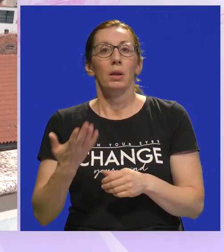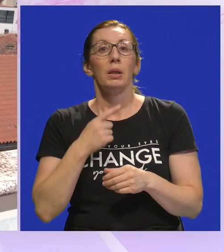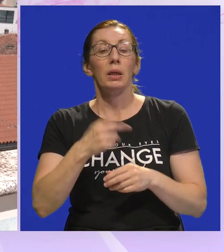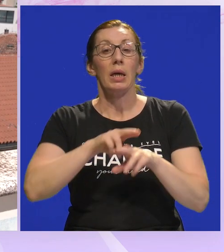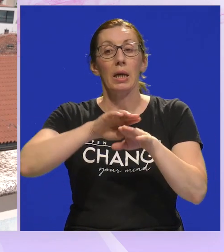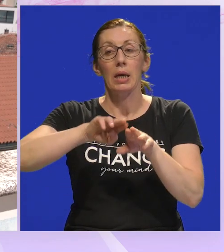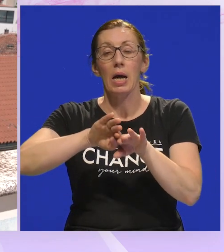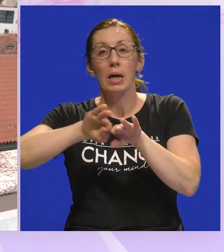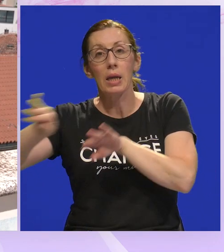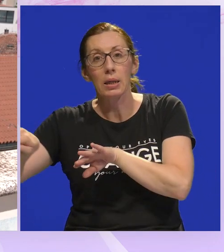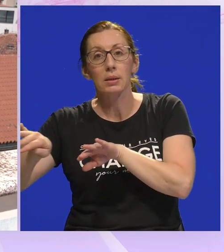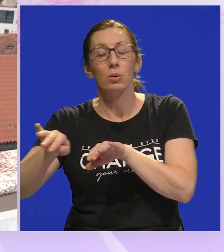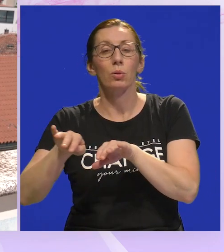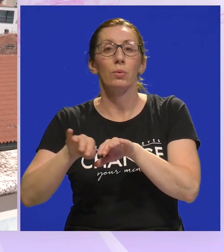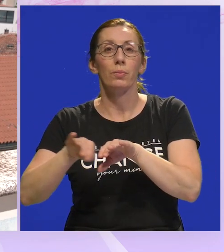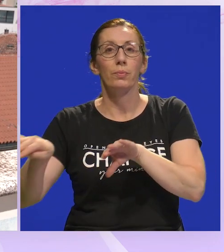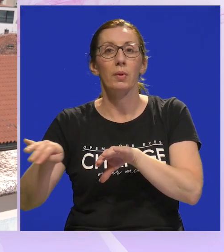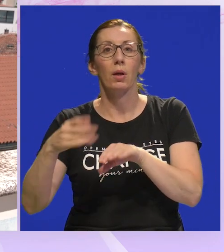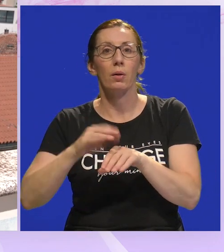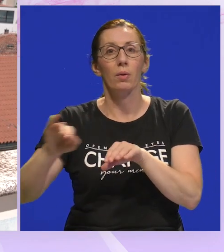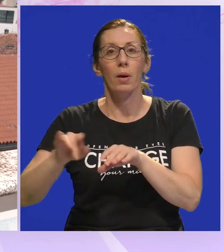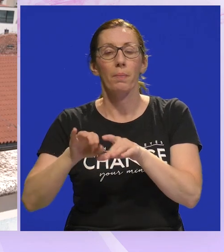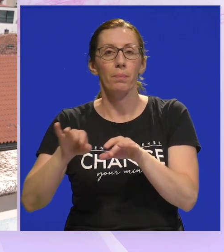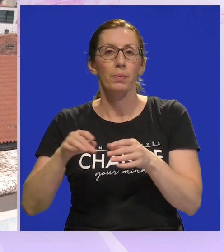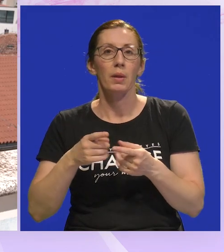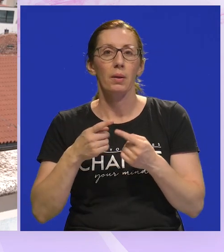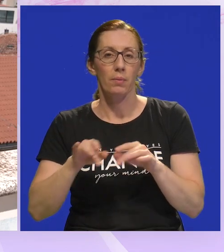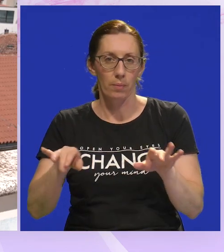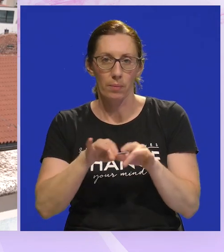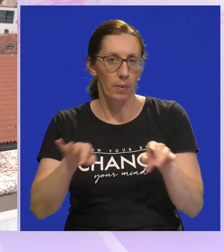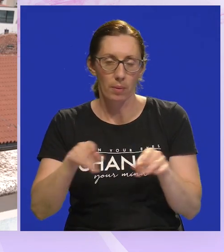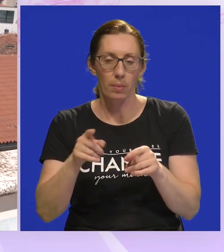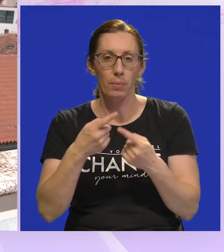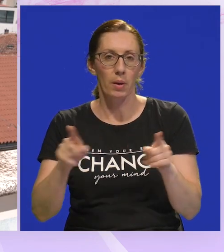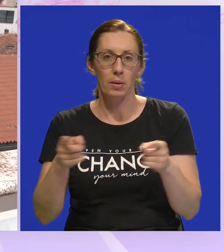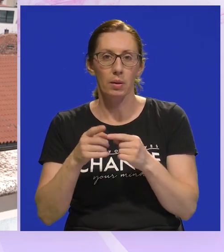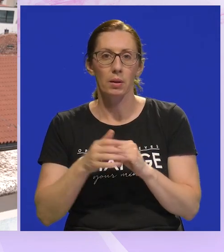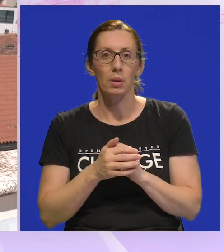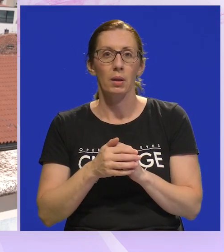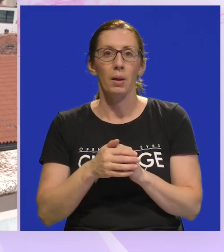i razliku između određenih izvođača,